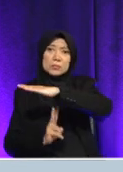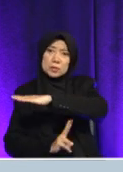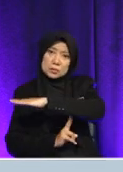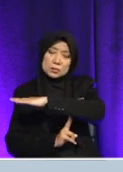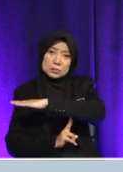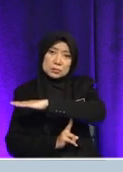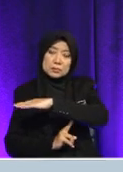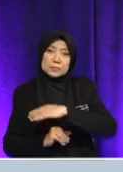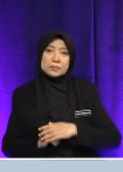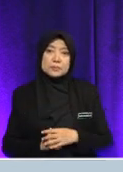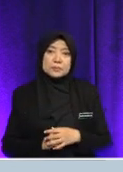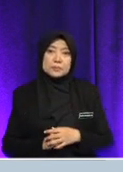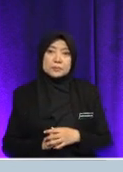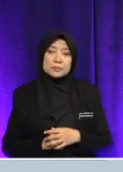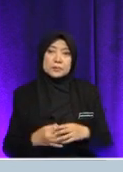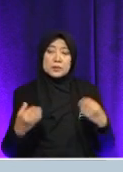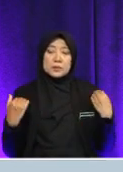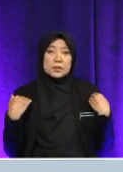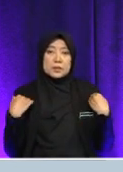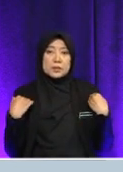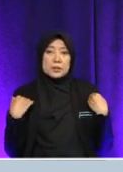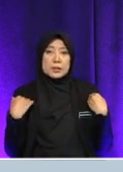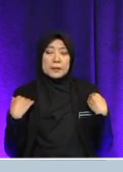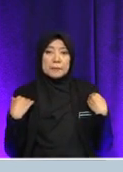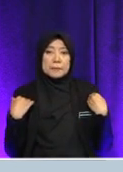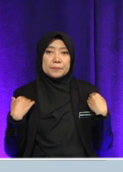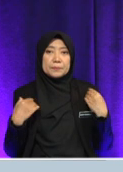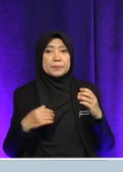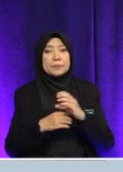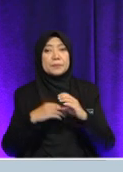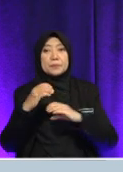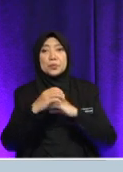yang kedua kita ada empat kita ada bangunan